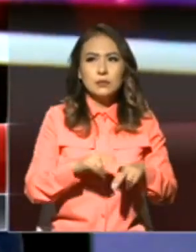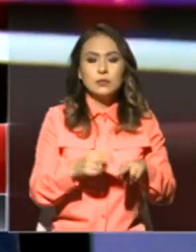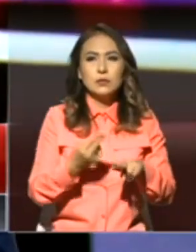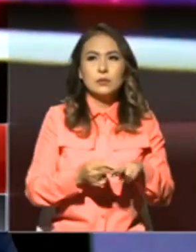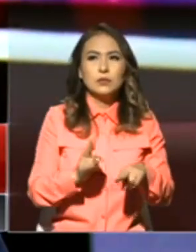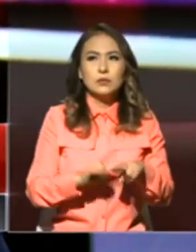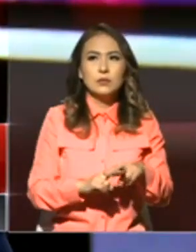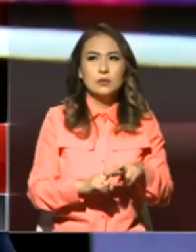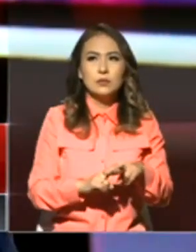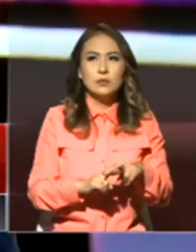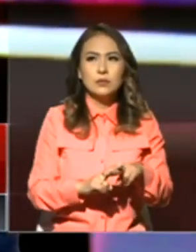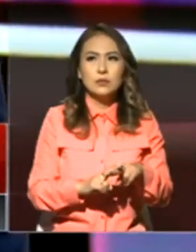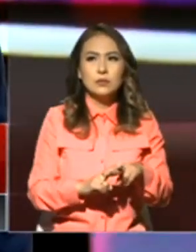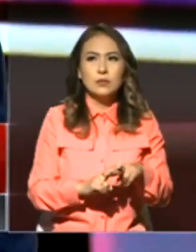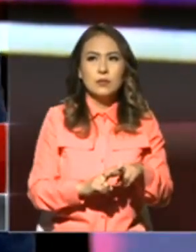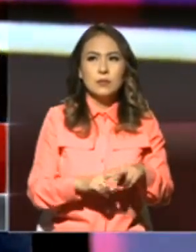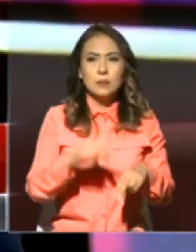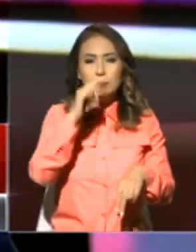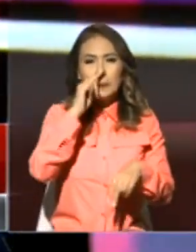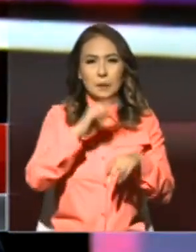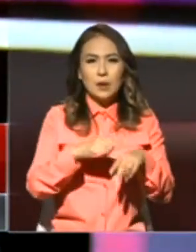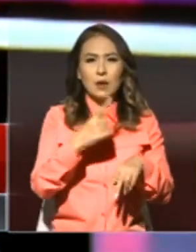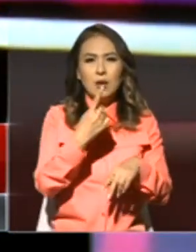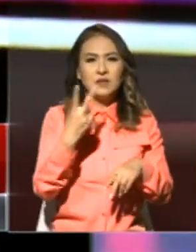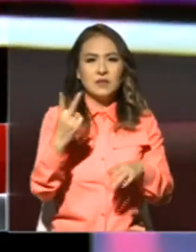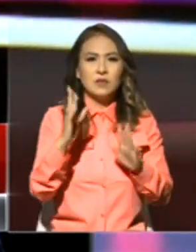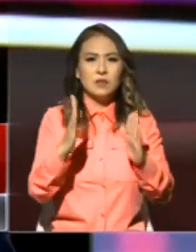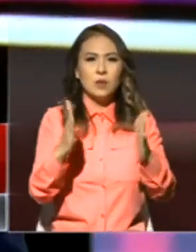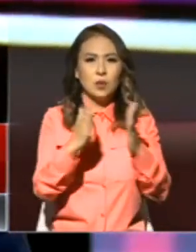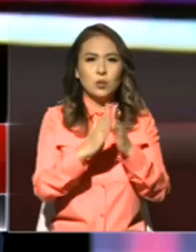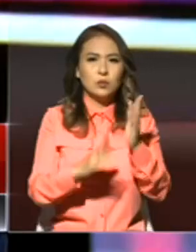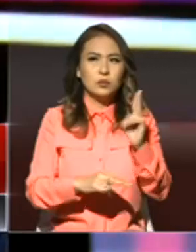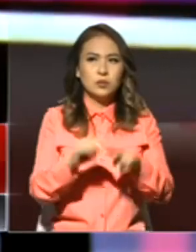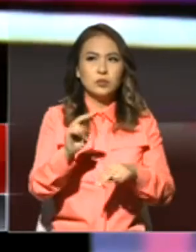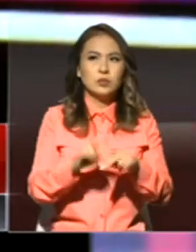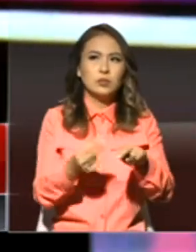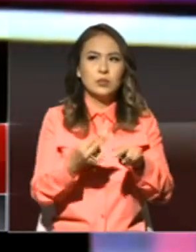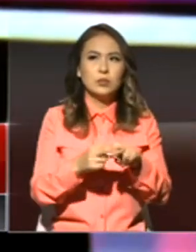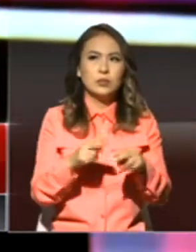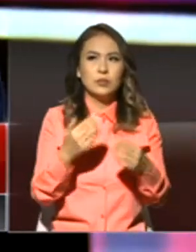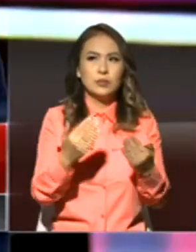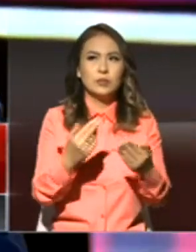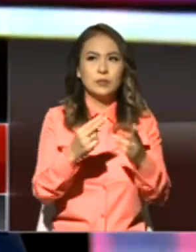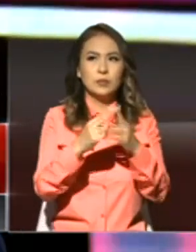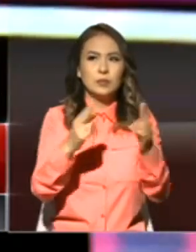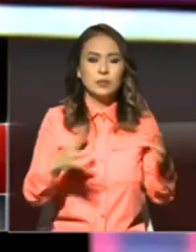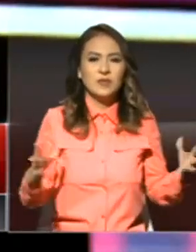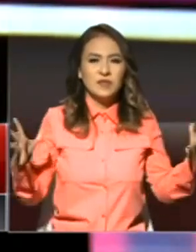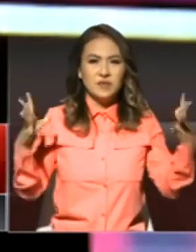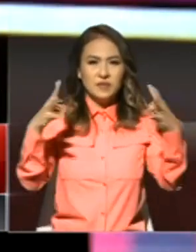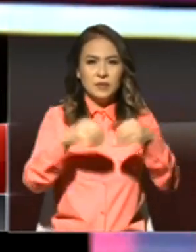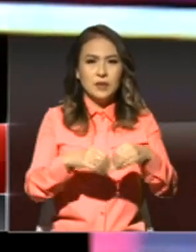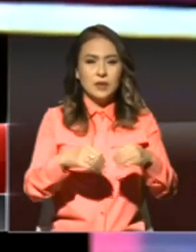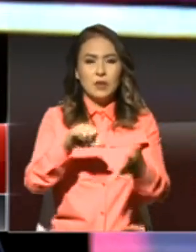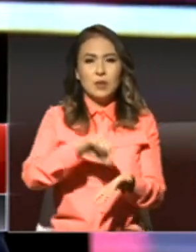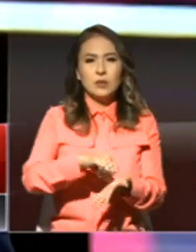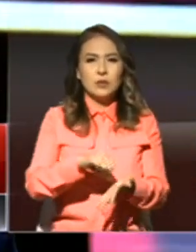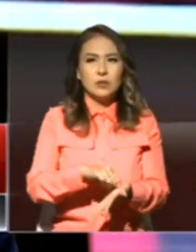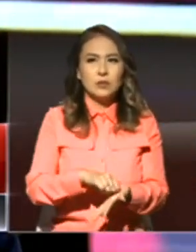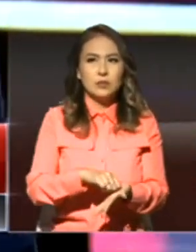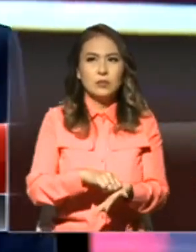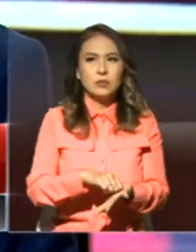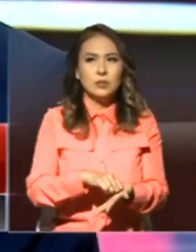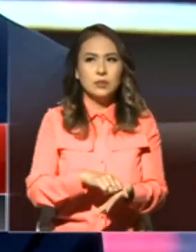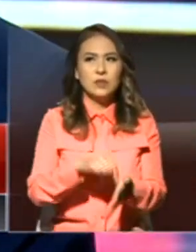Сондықтан бірен-саран нысан болады тұрғын үй жаңағы. Сол нысанға барлық категориялар қатысады.